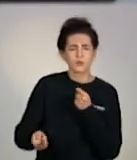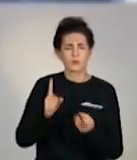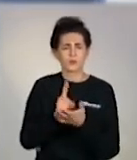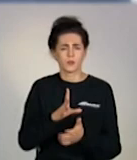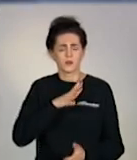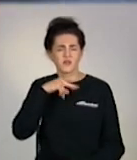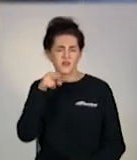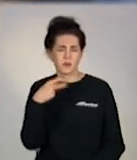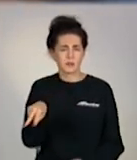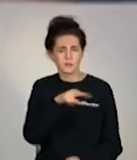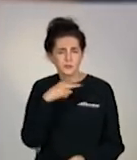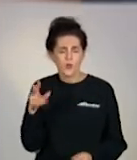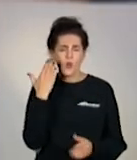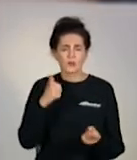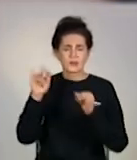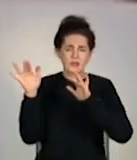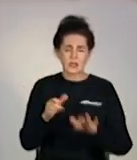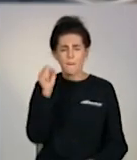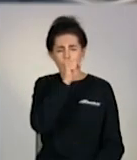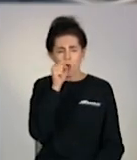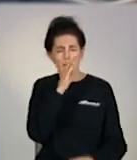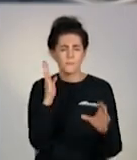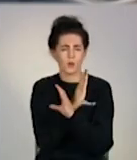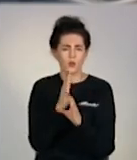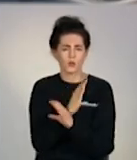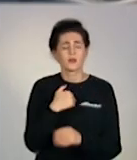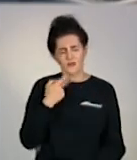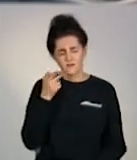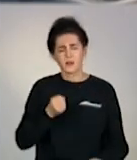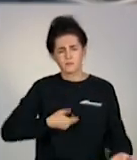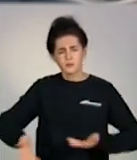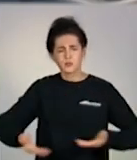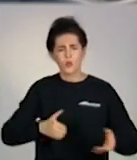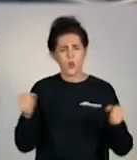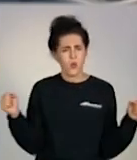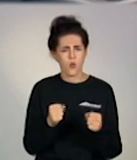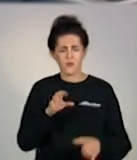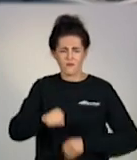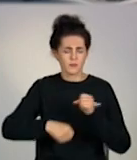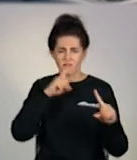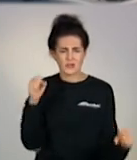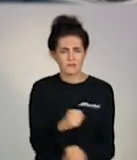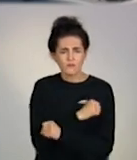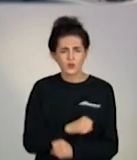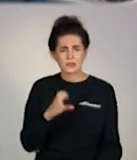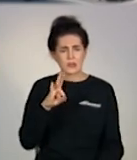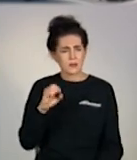дуже обачним, особливо в сніжно-морозну погоду. Та ні, я пішком пойду, по холоду і по